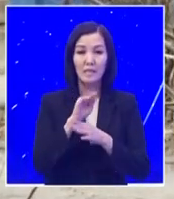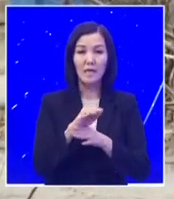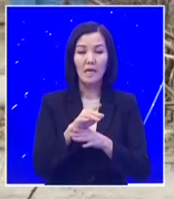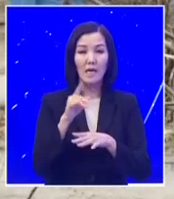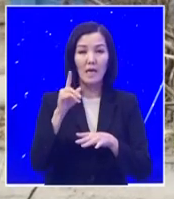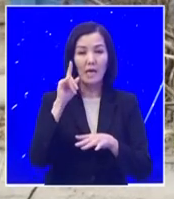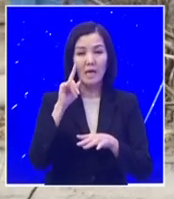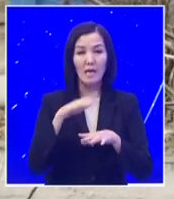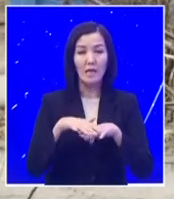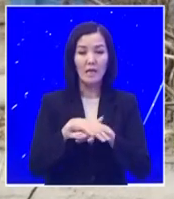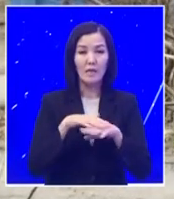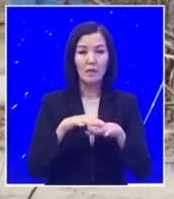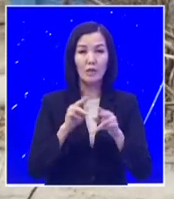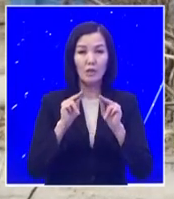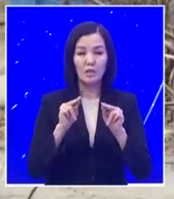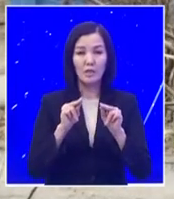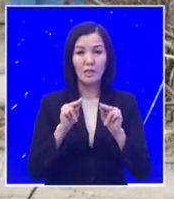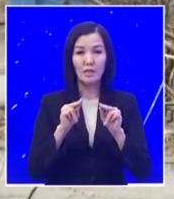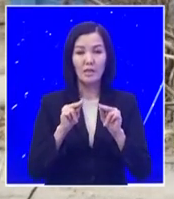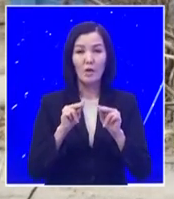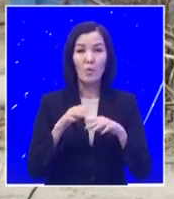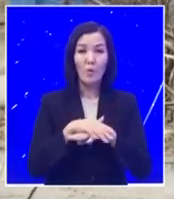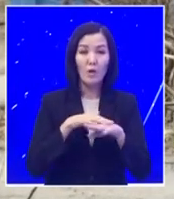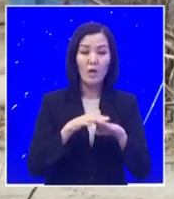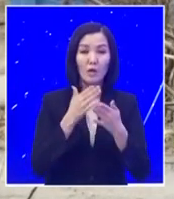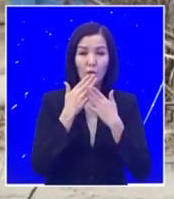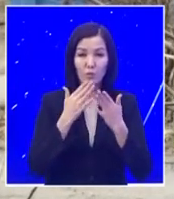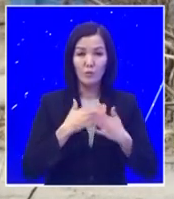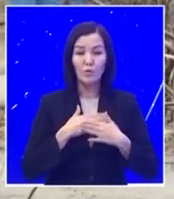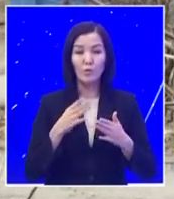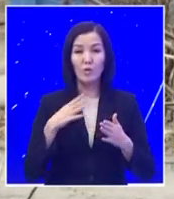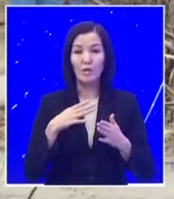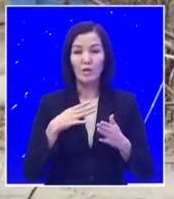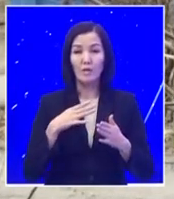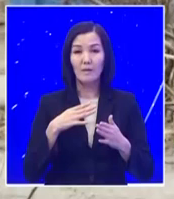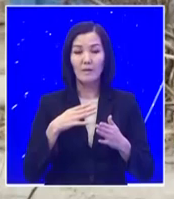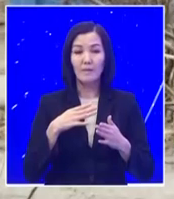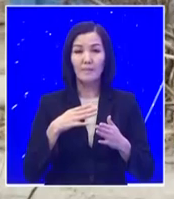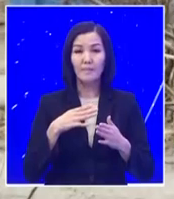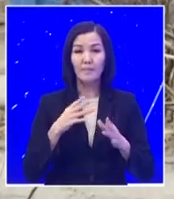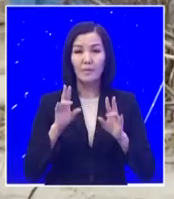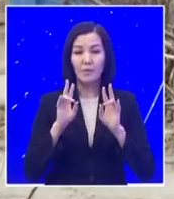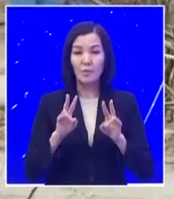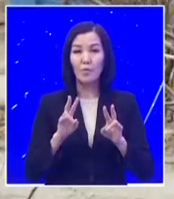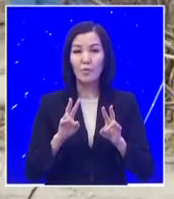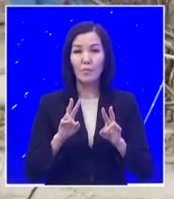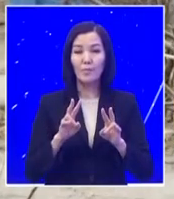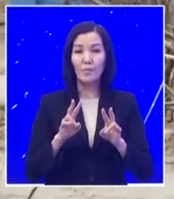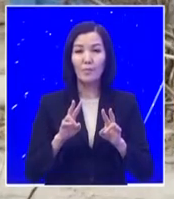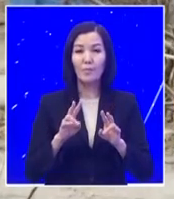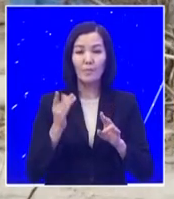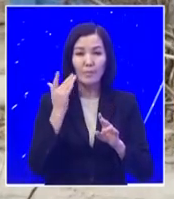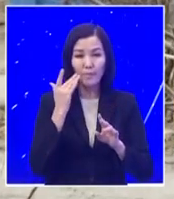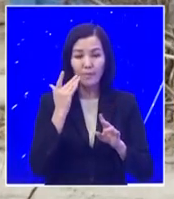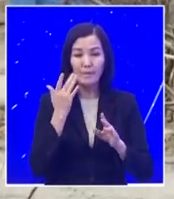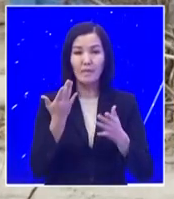шындығында ерекше жақсы көргендігінен, ұлтын сүйгендігінен болған сын. Сын түзелмей, мен түзелмейді